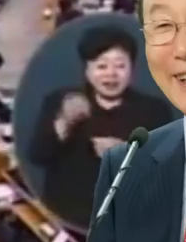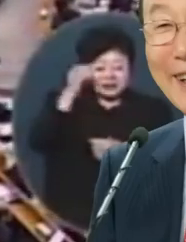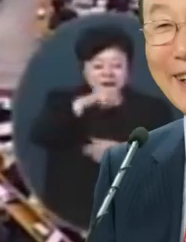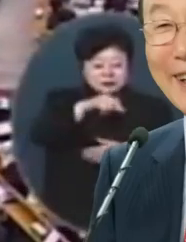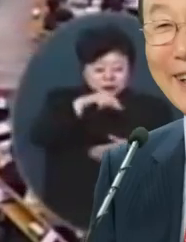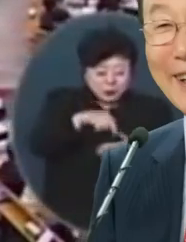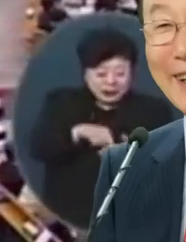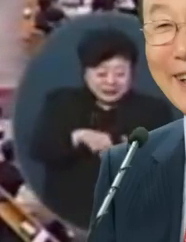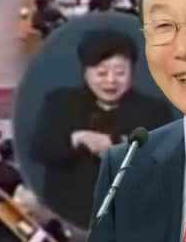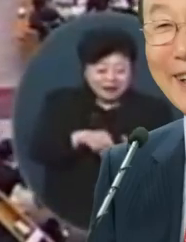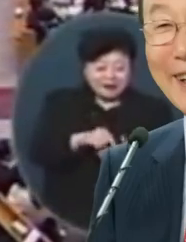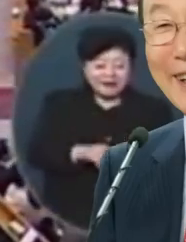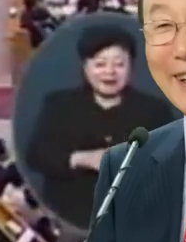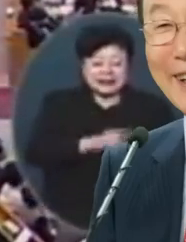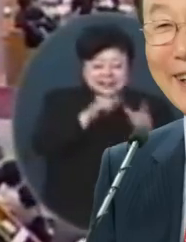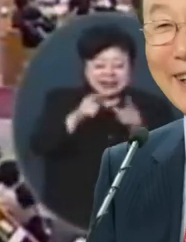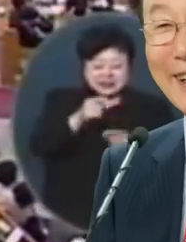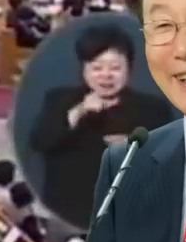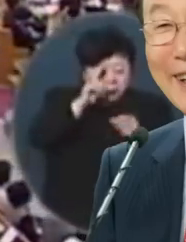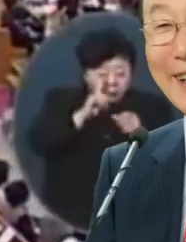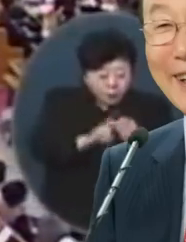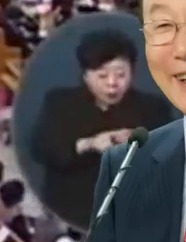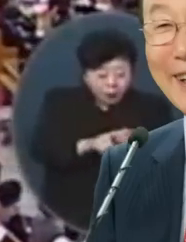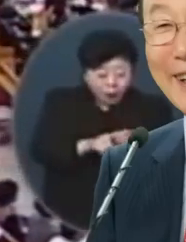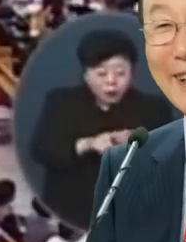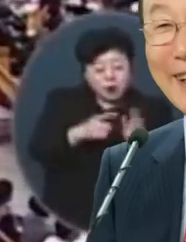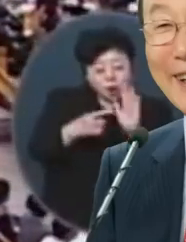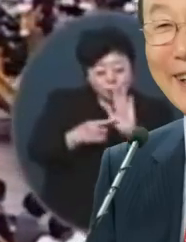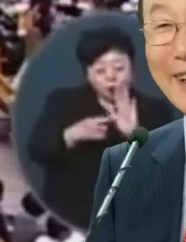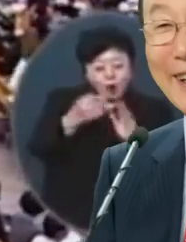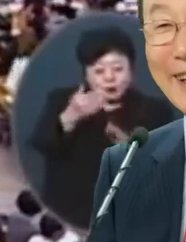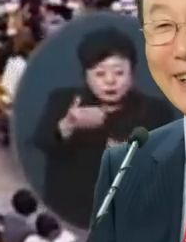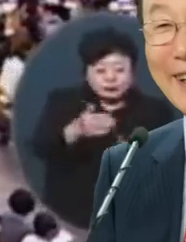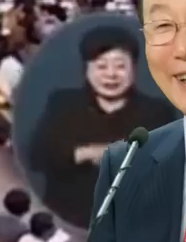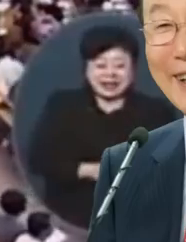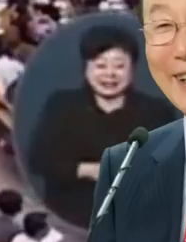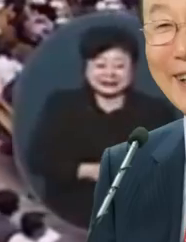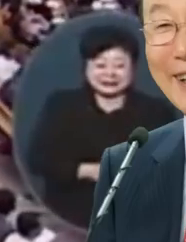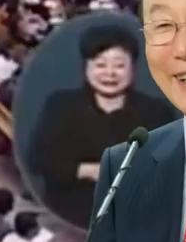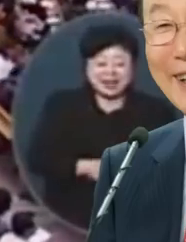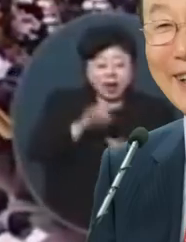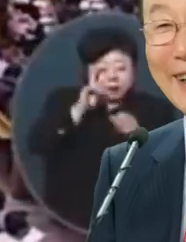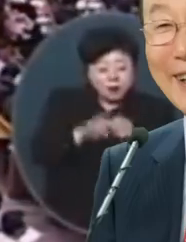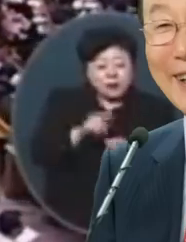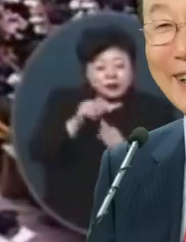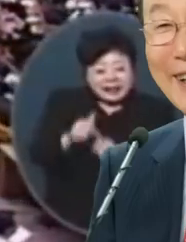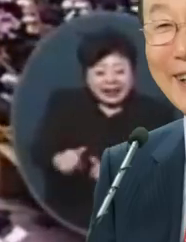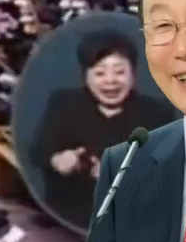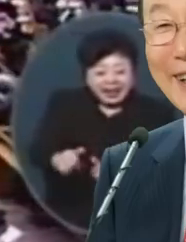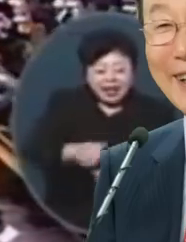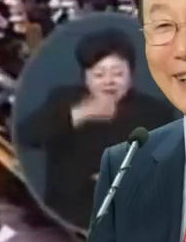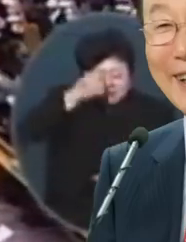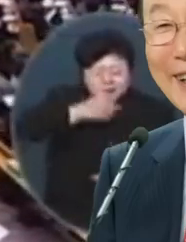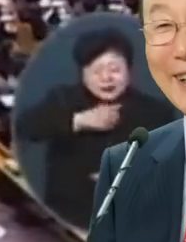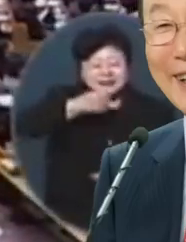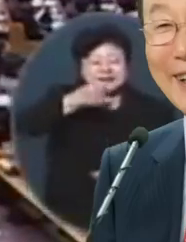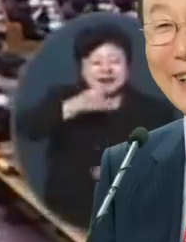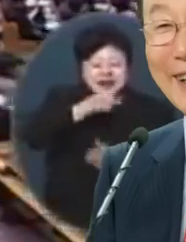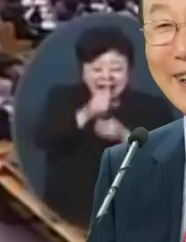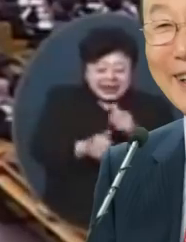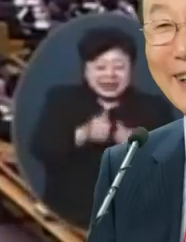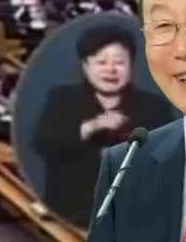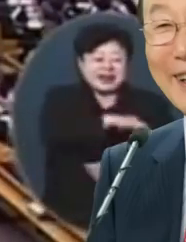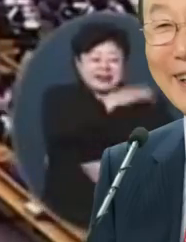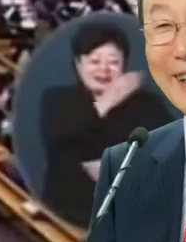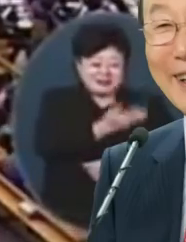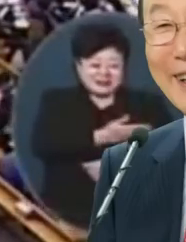속에서 살아갈 수 있는 목표를 보여주시는 것입니다. 그 목표를 따라서 꿈을 꾸면 하나님의